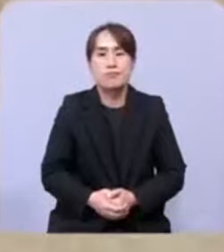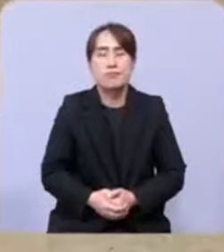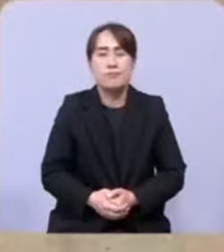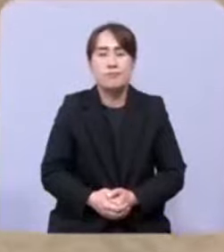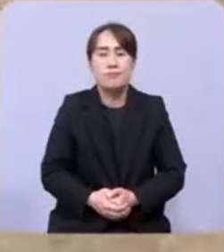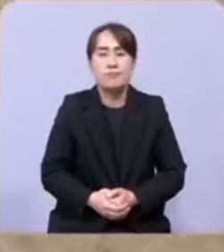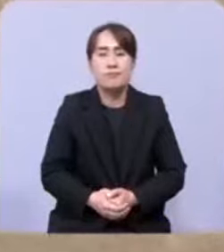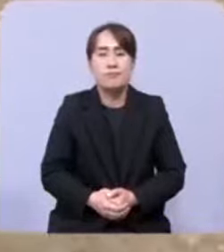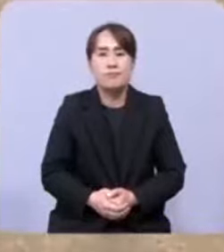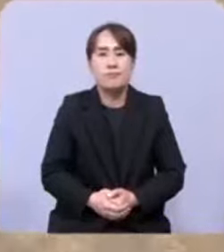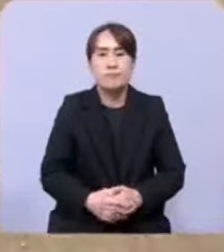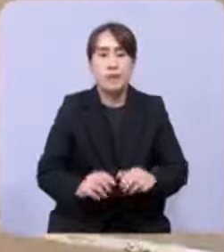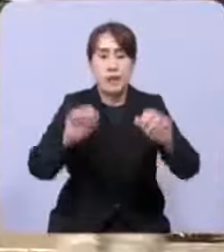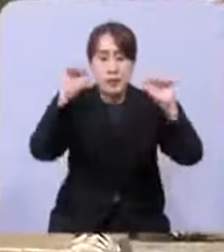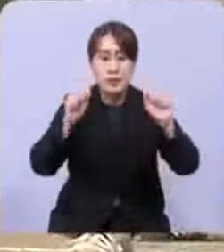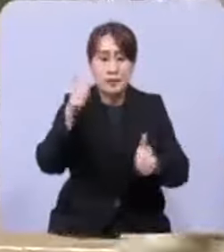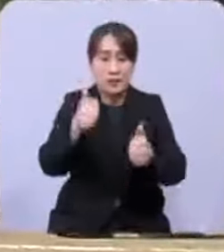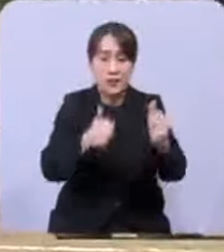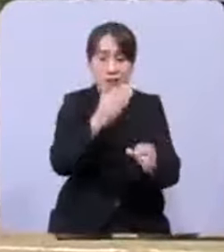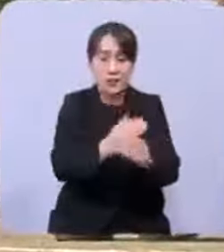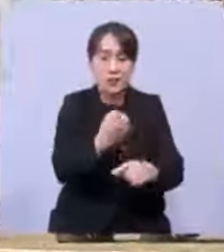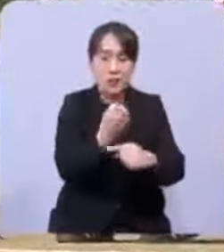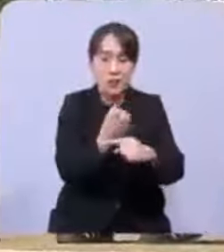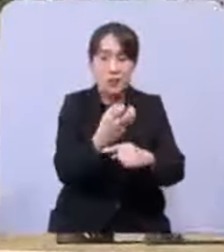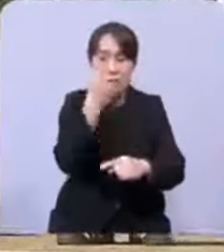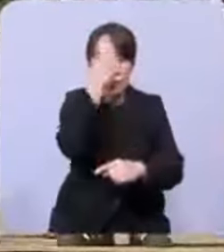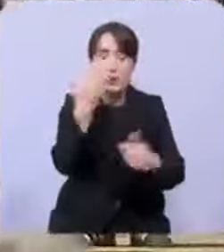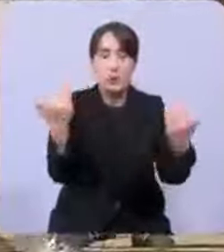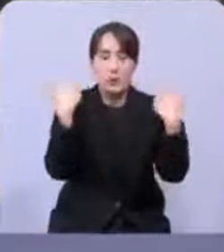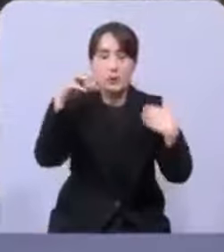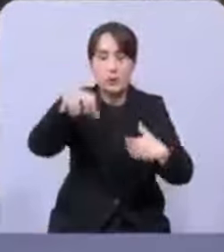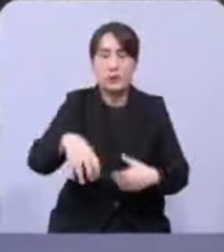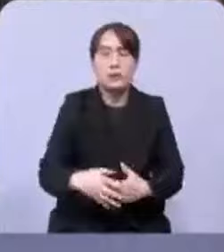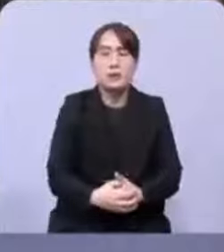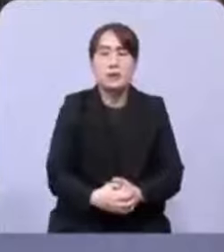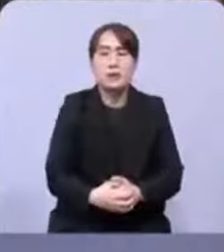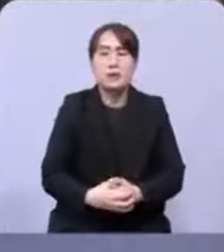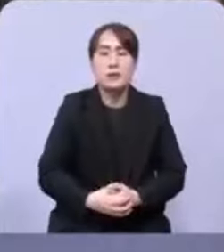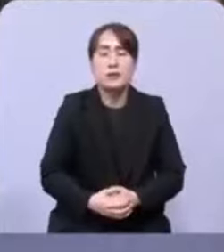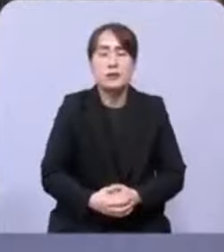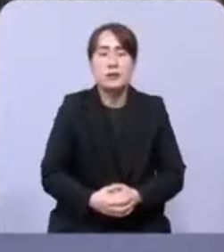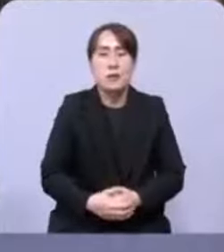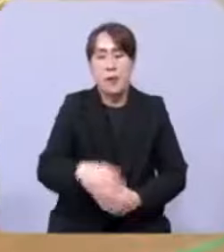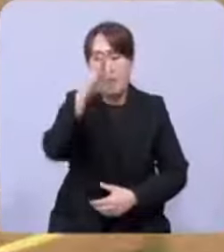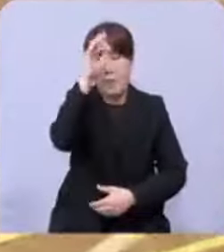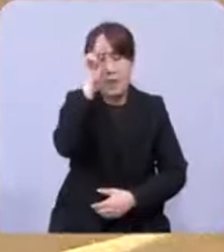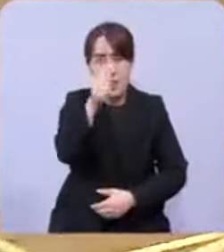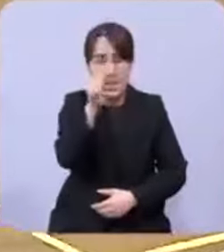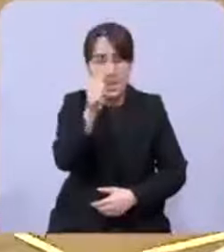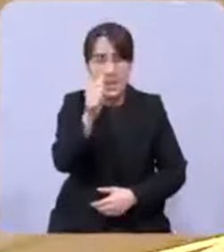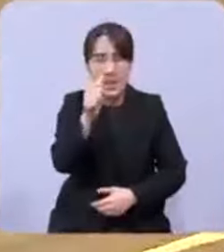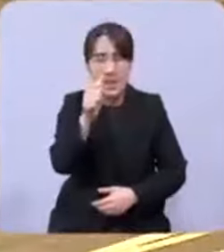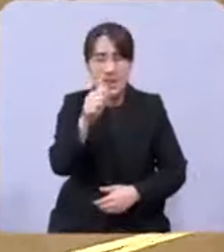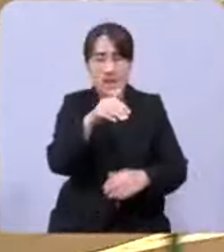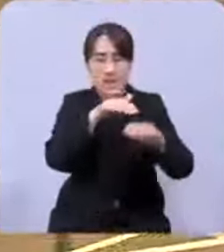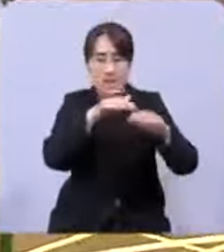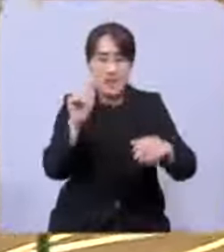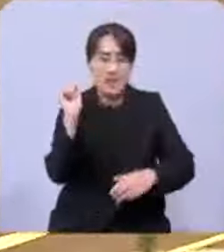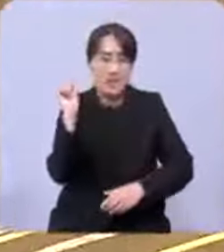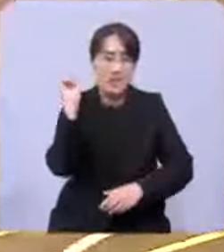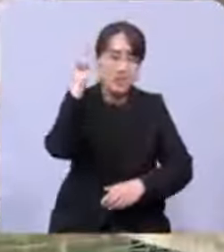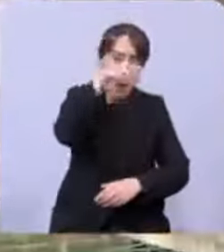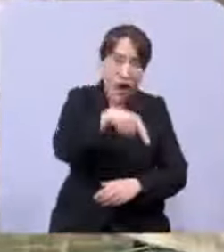소개합니다 체육 대회가 한창인 보의 한 고등학교입니다 배드민턴 셔틀콕이 네트를 넘어갈